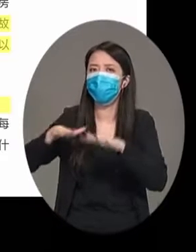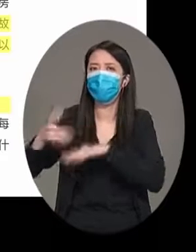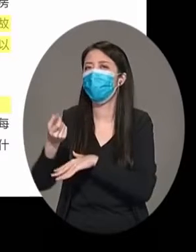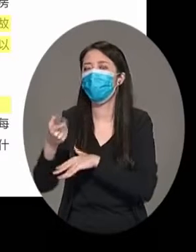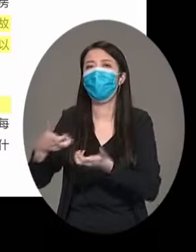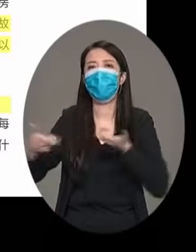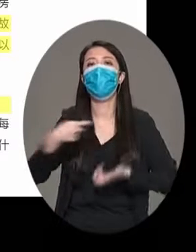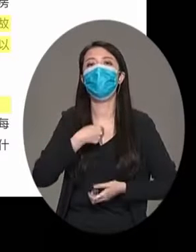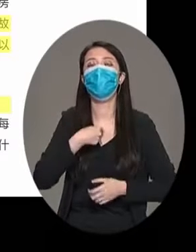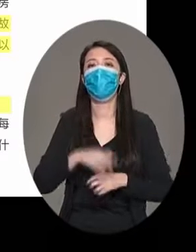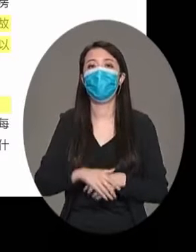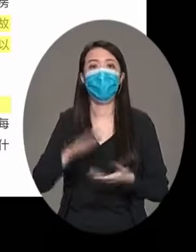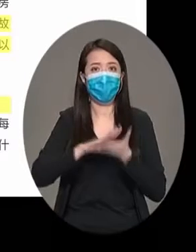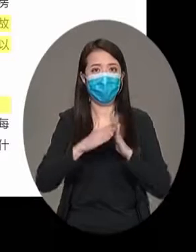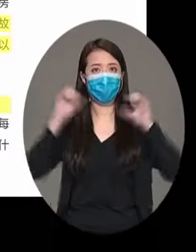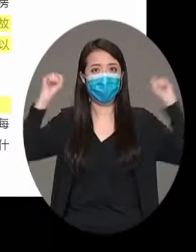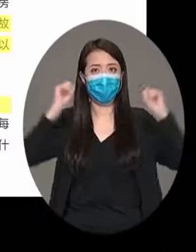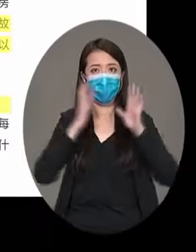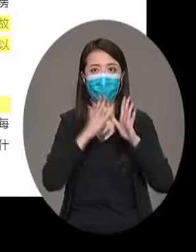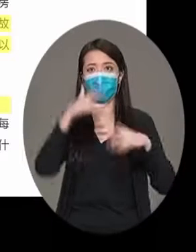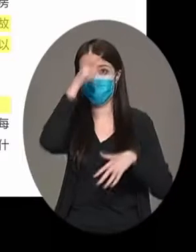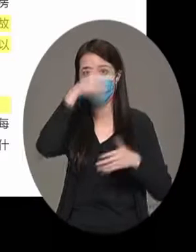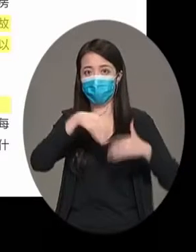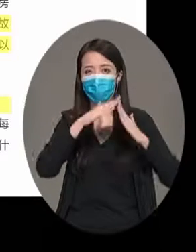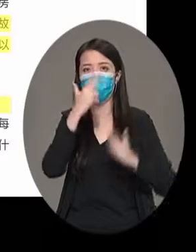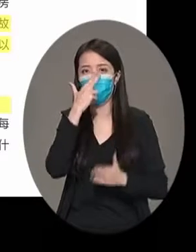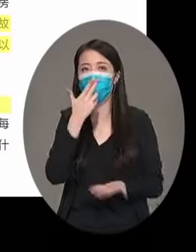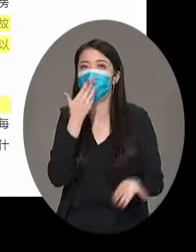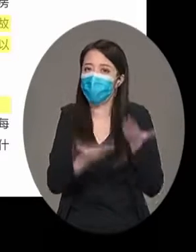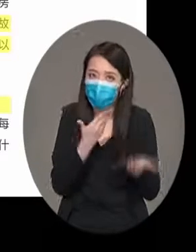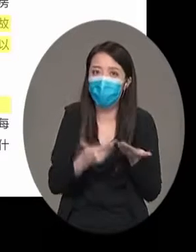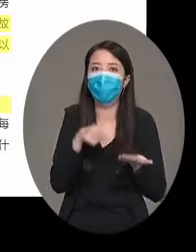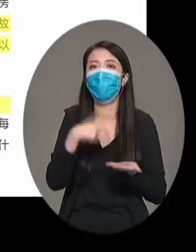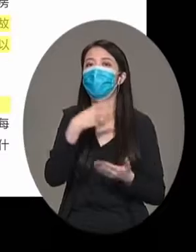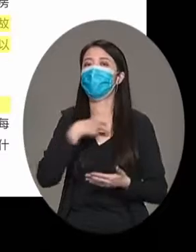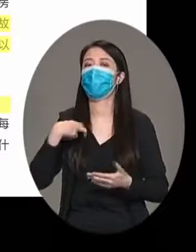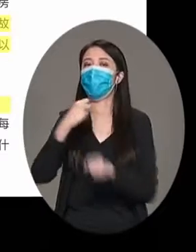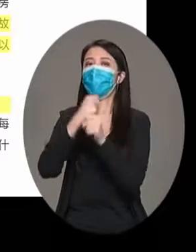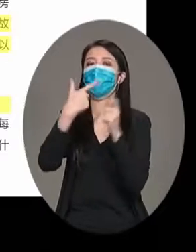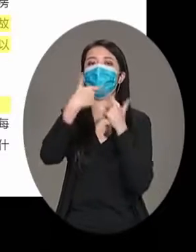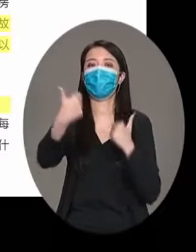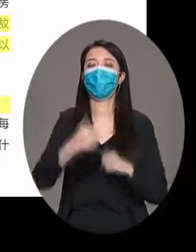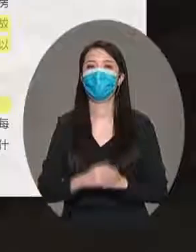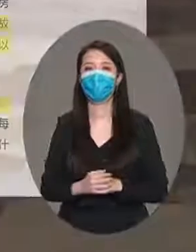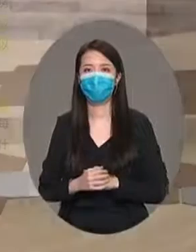二成文化、體育及旅遊局亦都是大勢所趨，有配合北京加強意識形態的意